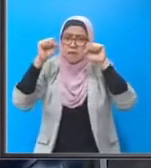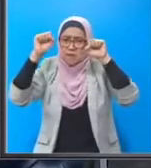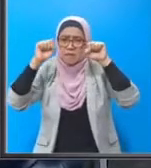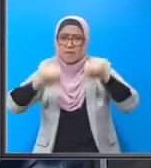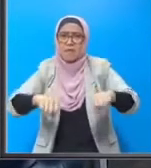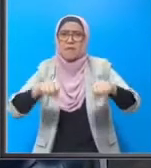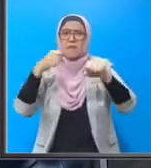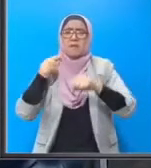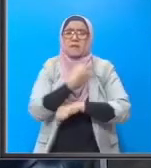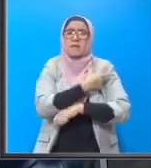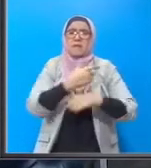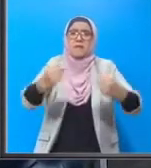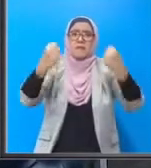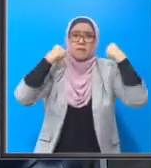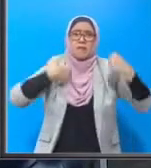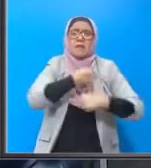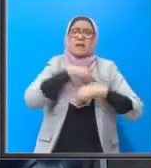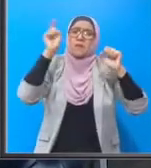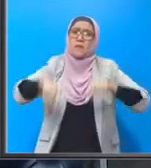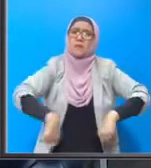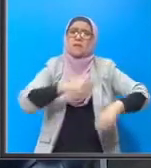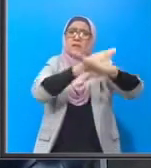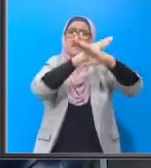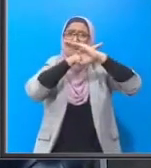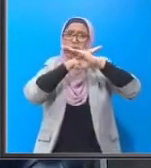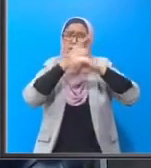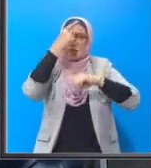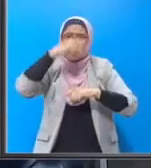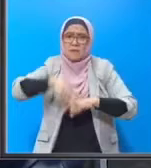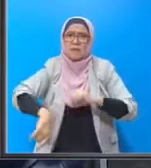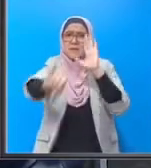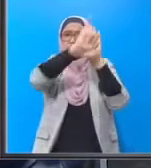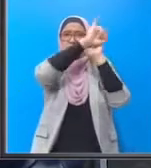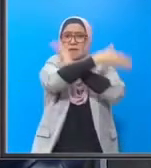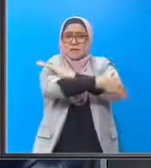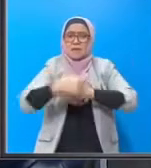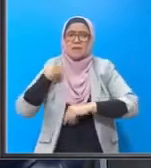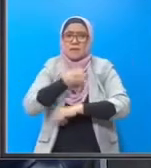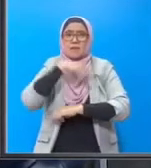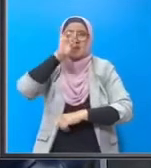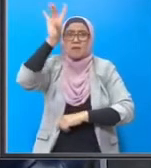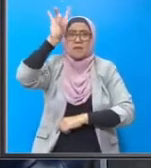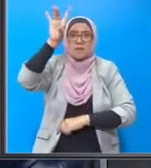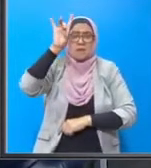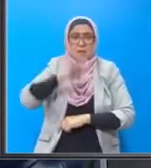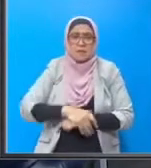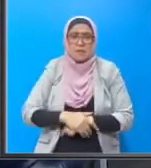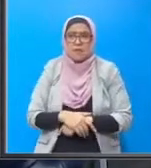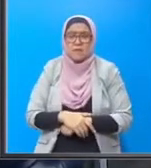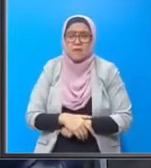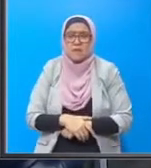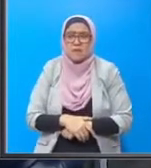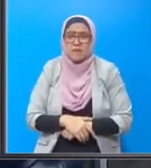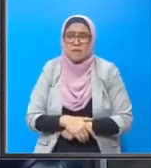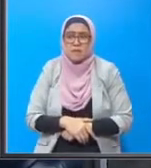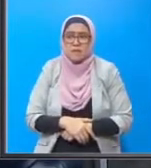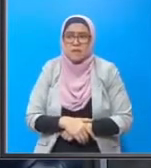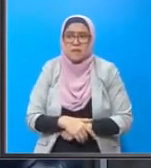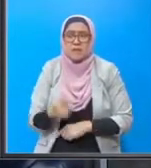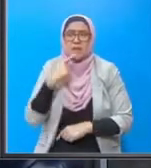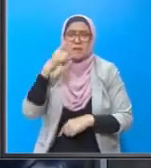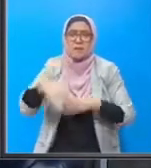mesti mempertahankan kedaulatan negara kita ini Insyaallah site pesulap enggak dengan